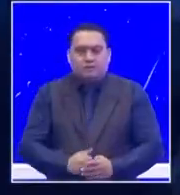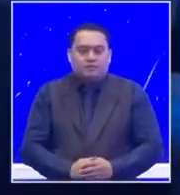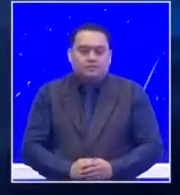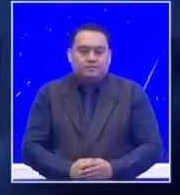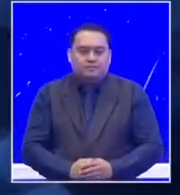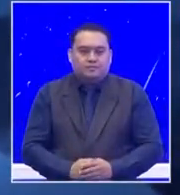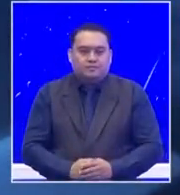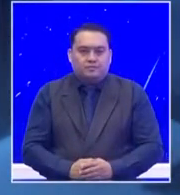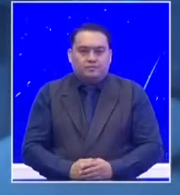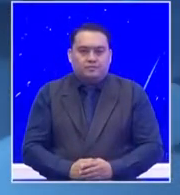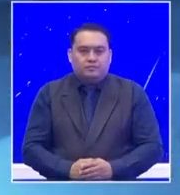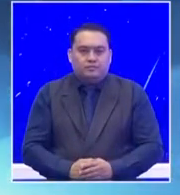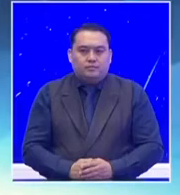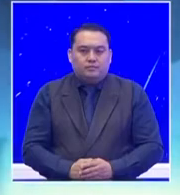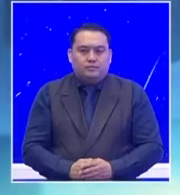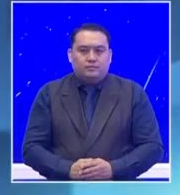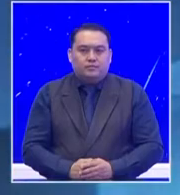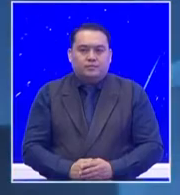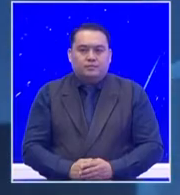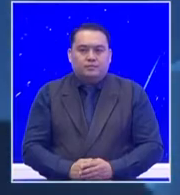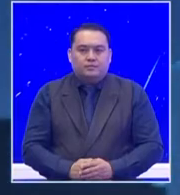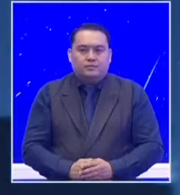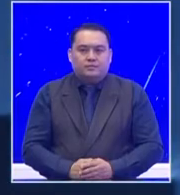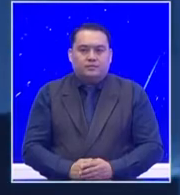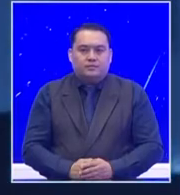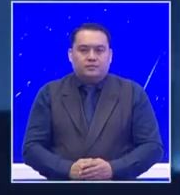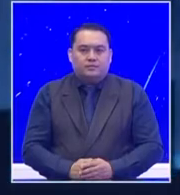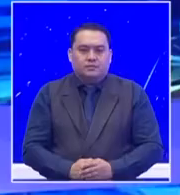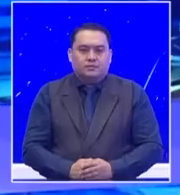Камшат Мухамеджан, Абзал Нүсіп, Жетісу арнасы, Талдықорған.